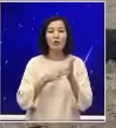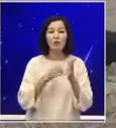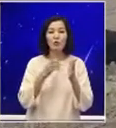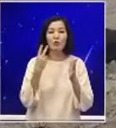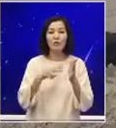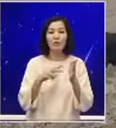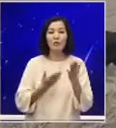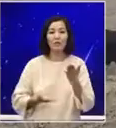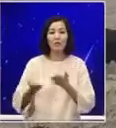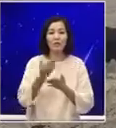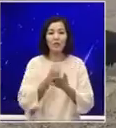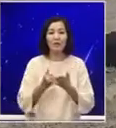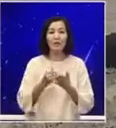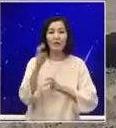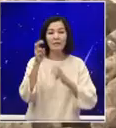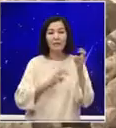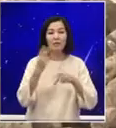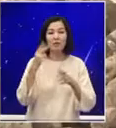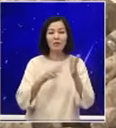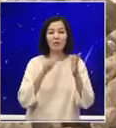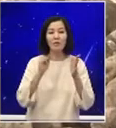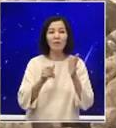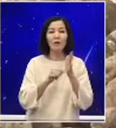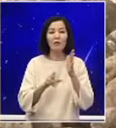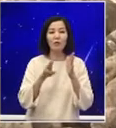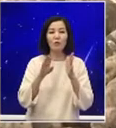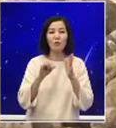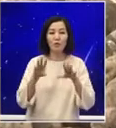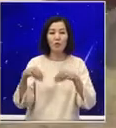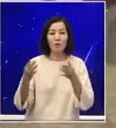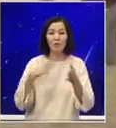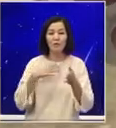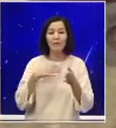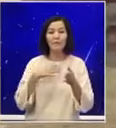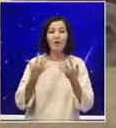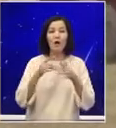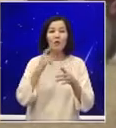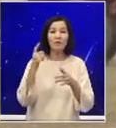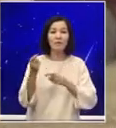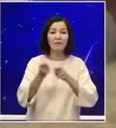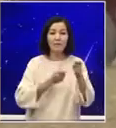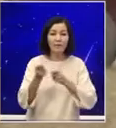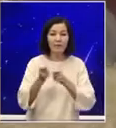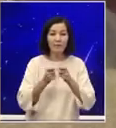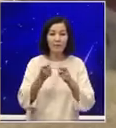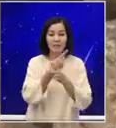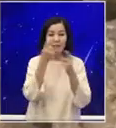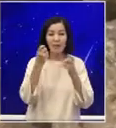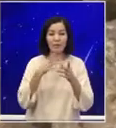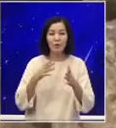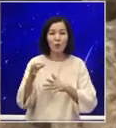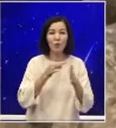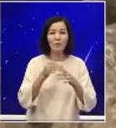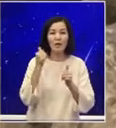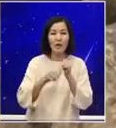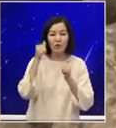920-сы жиналған. Қант зауытына 27600 тоннасы өткізіліпті. Облыста ауыл шаруашылық басқармасы мамандарының мәліметінше, облыста